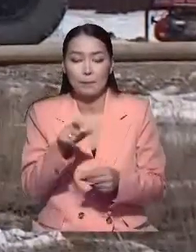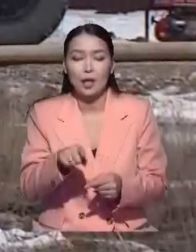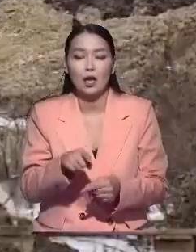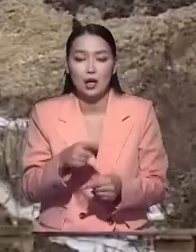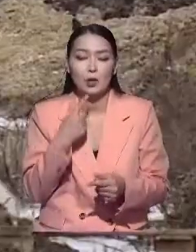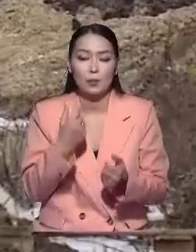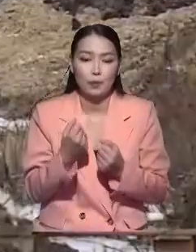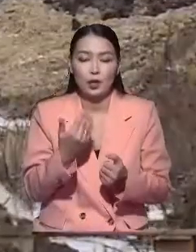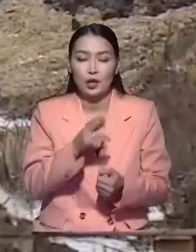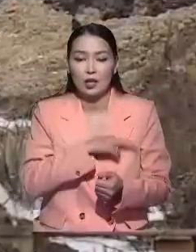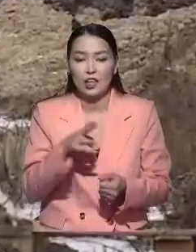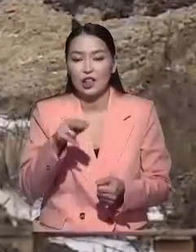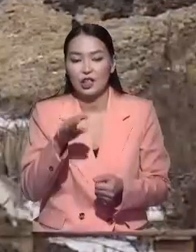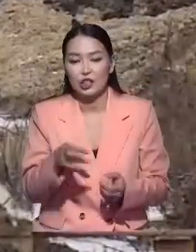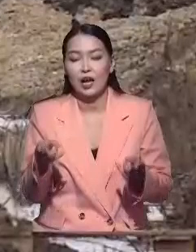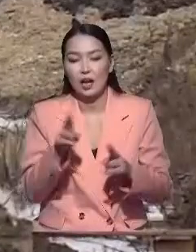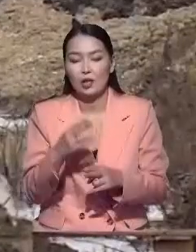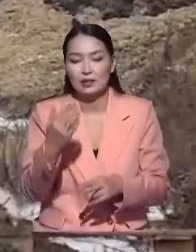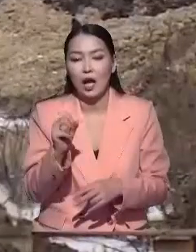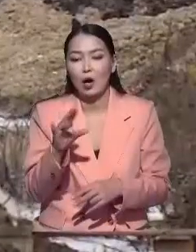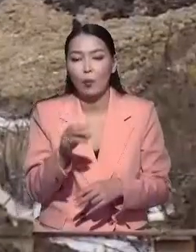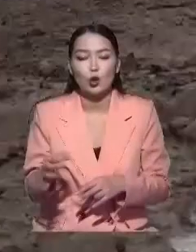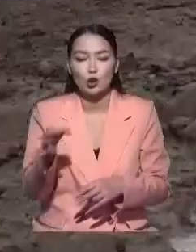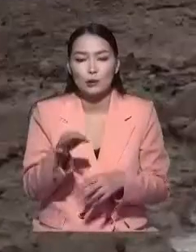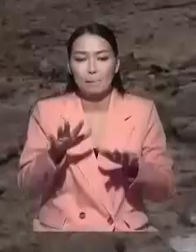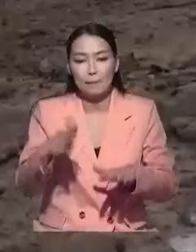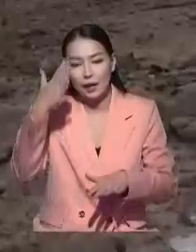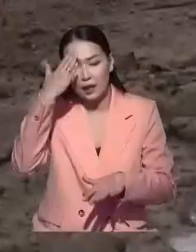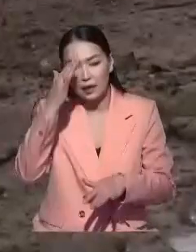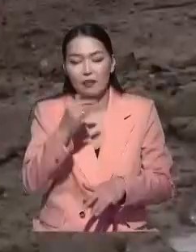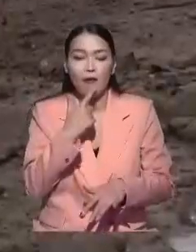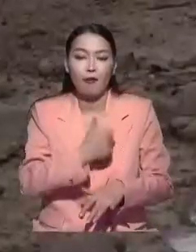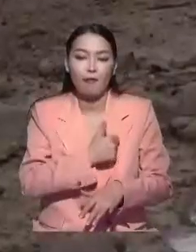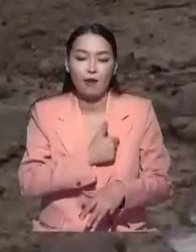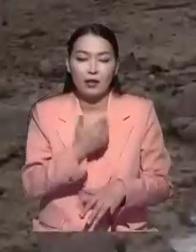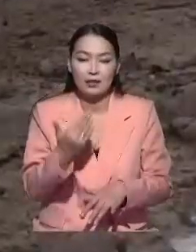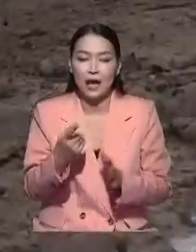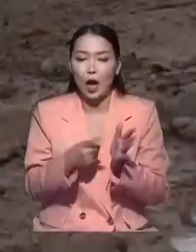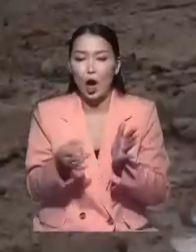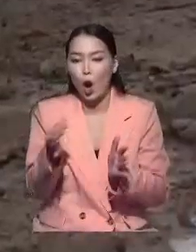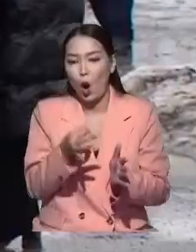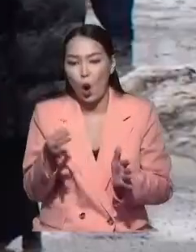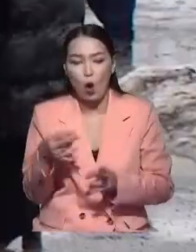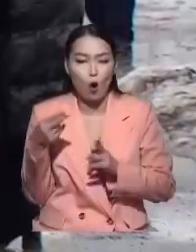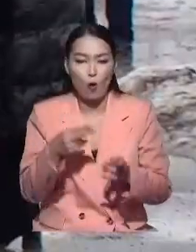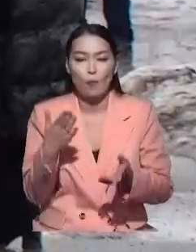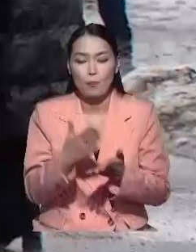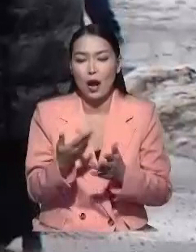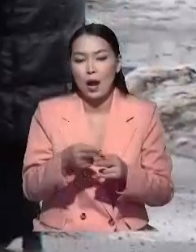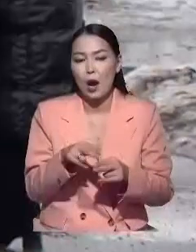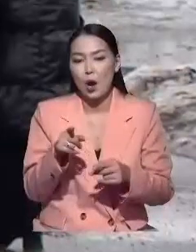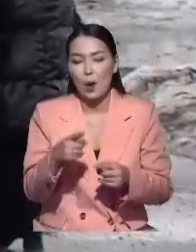и средства ДЧС Астаны, Акмолинской области, местного акимата, а также военнослужащие из Карагандинской области. Только по этому